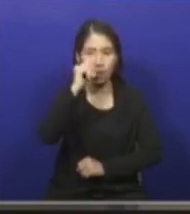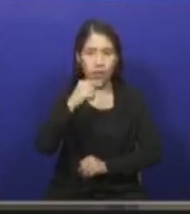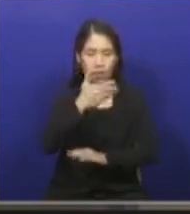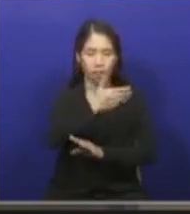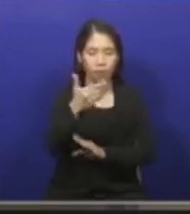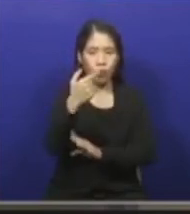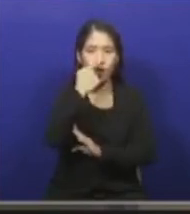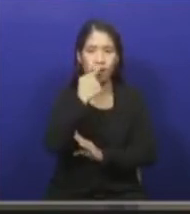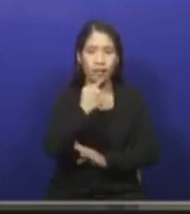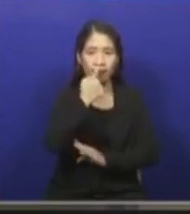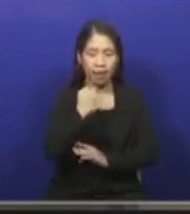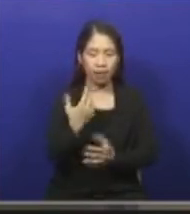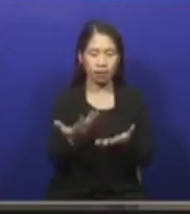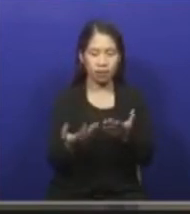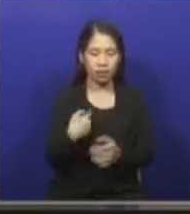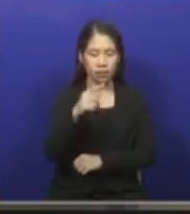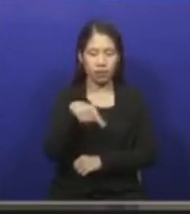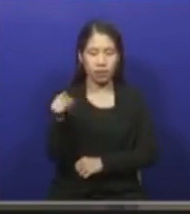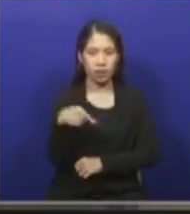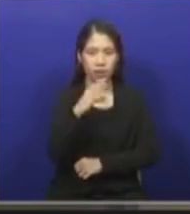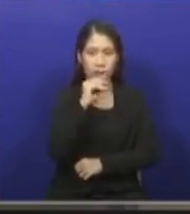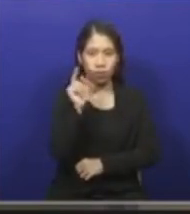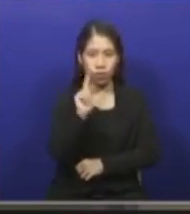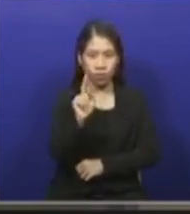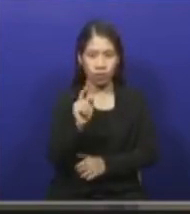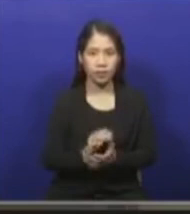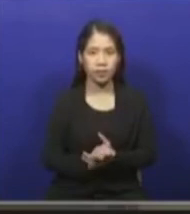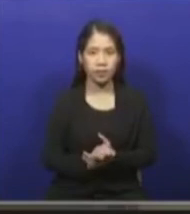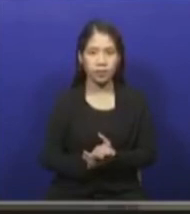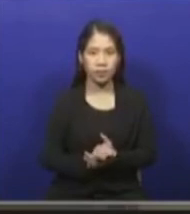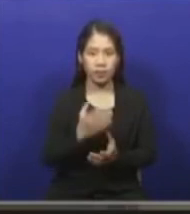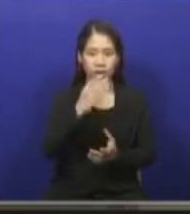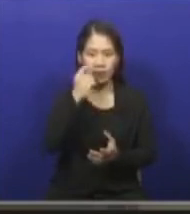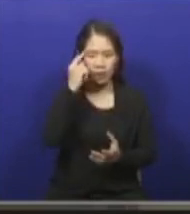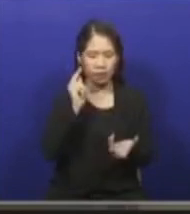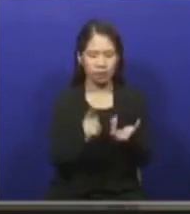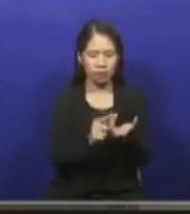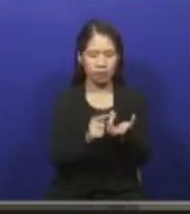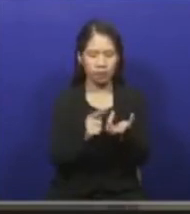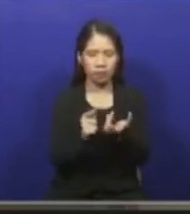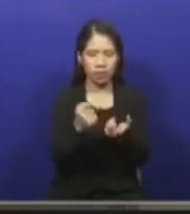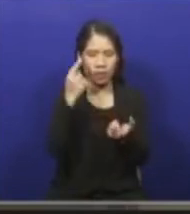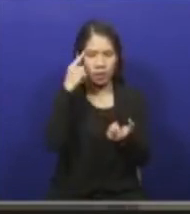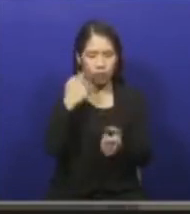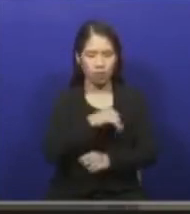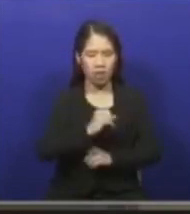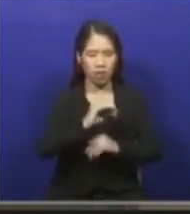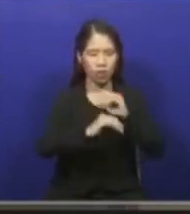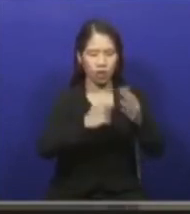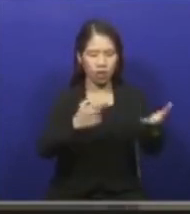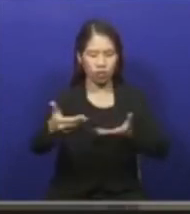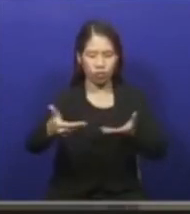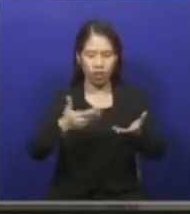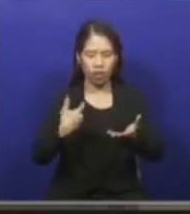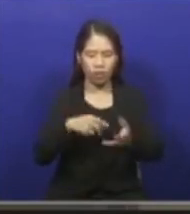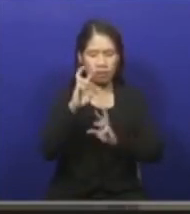ดลการจำแนกหรือภาษาอังกฤษเรียกว่า classification model เพื่อคำนวณออกมาเป็นค่ารวมความเสี่ยงของโครงการที่อาจเกิดการทุจริตห